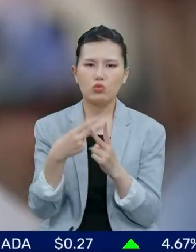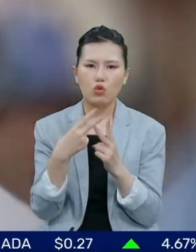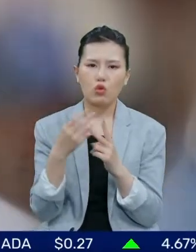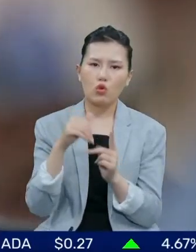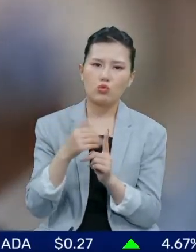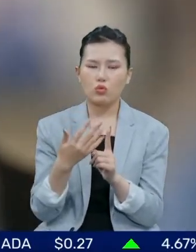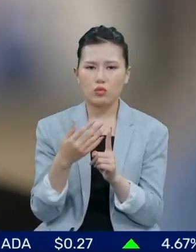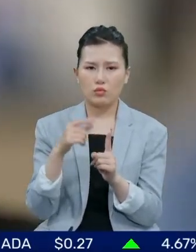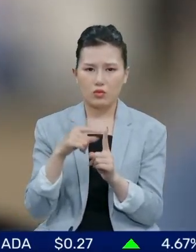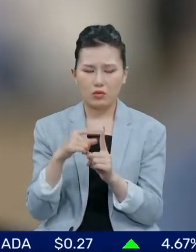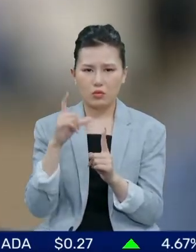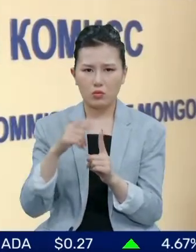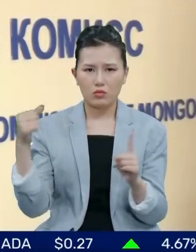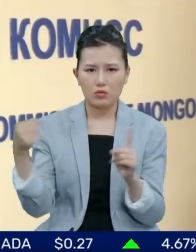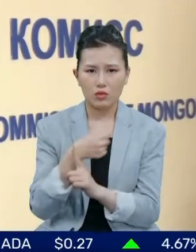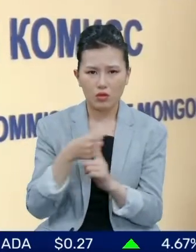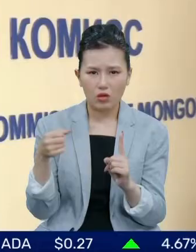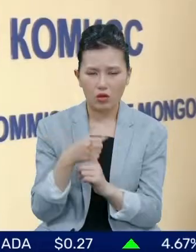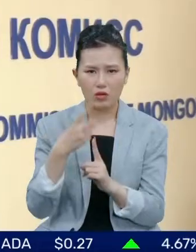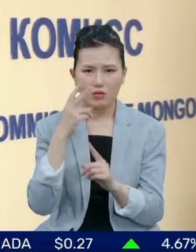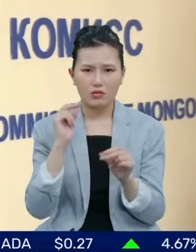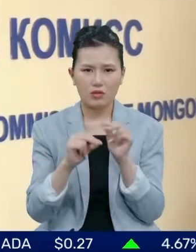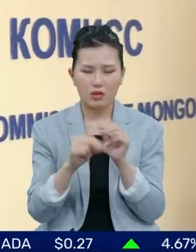тайлбарлах зорилгоор олон нийтэд үзүүлж байгаа гэлээ.